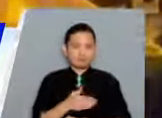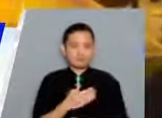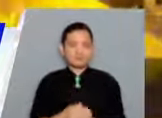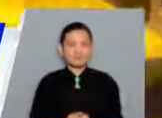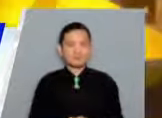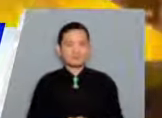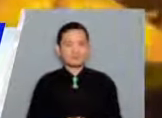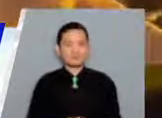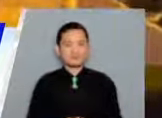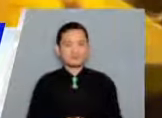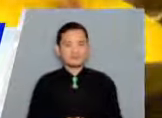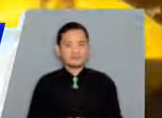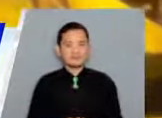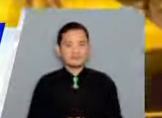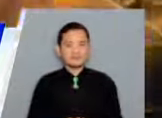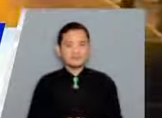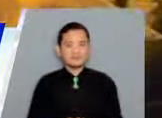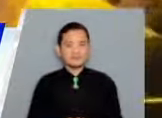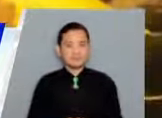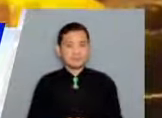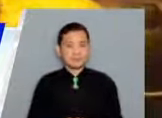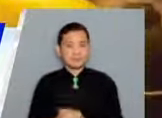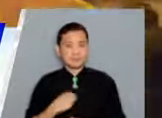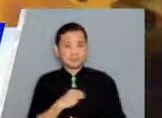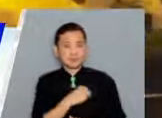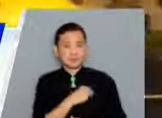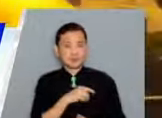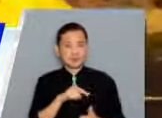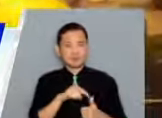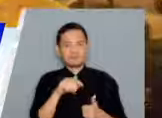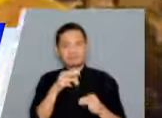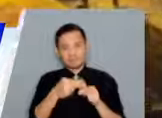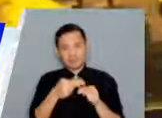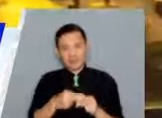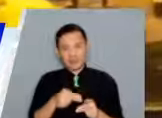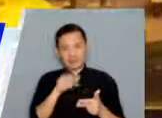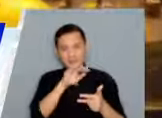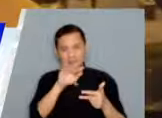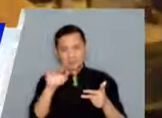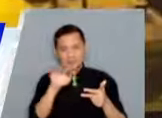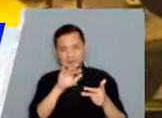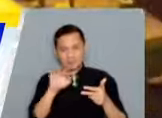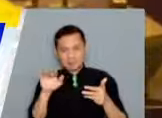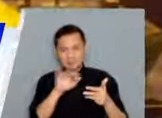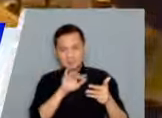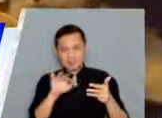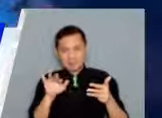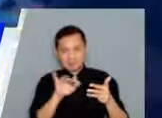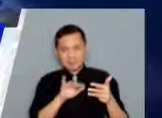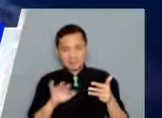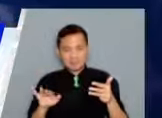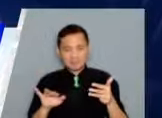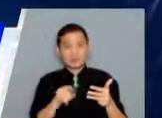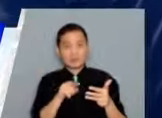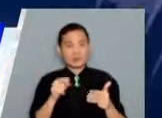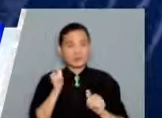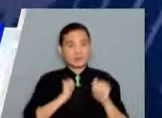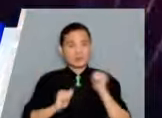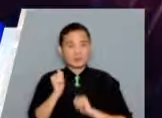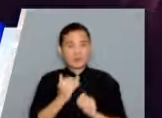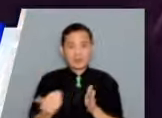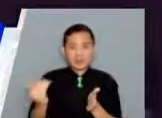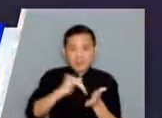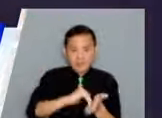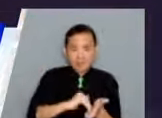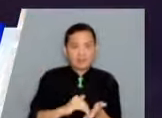Masaya raw ang BTOB members na sina Minhyuk, Yeonshik, Eunkwang, Jungsub at Peniel na muling makapag-perform as a group sa mga fellow